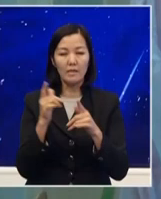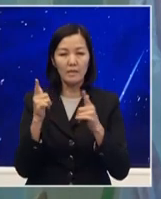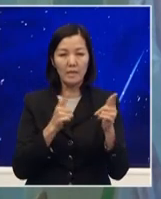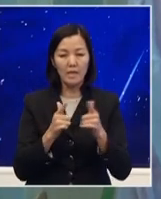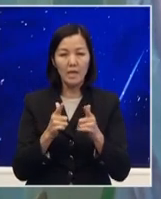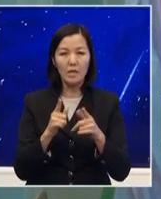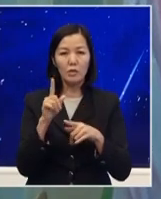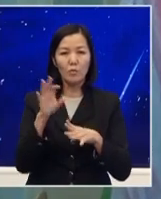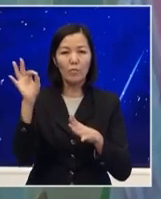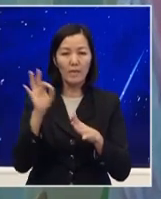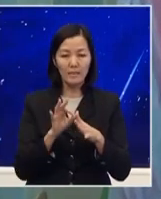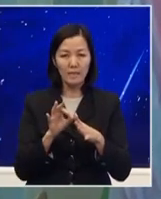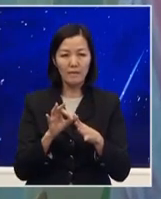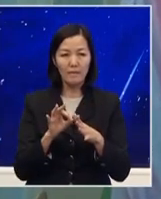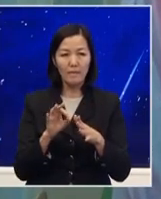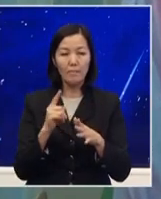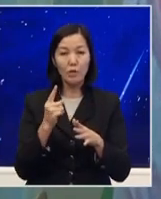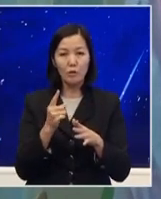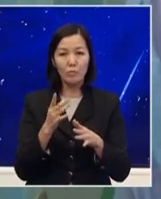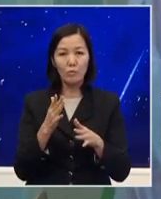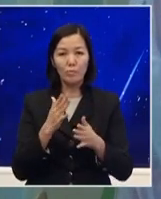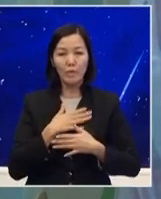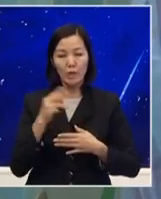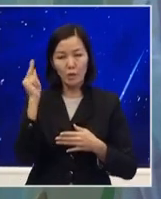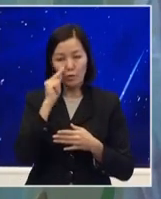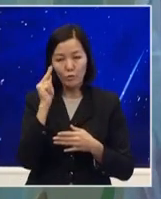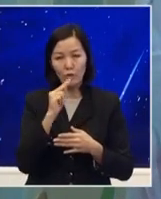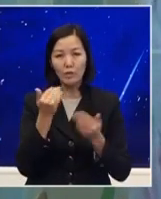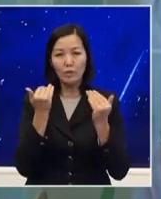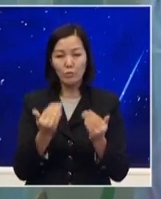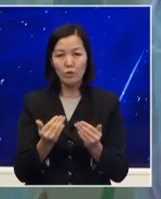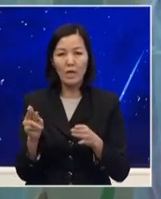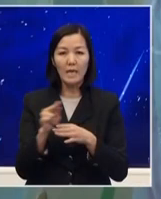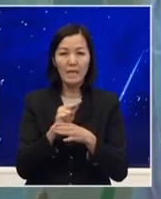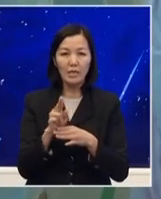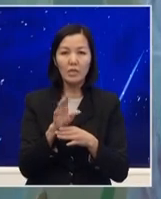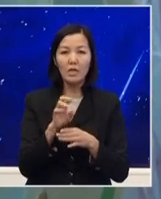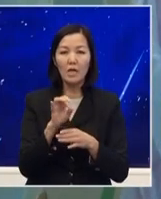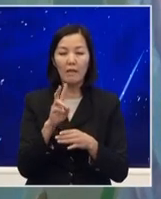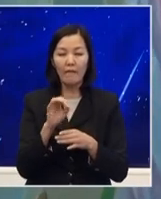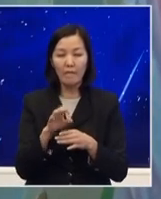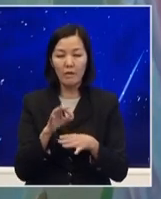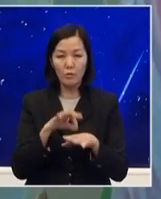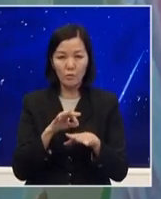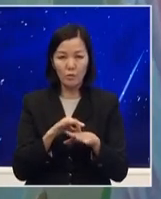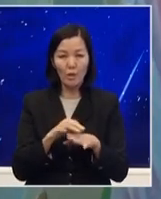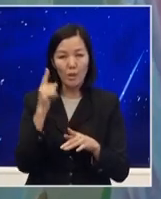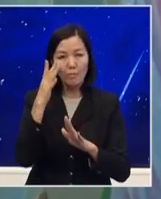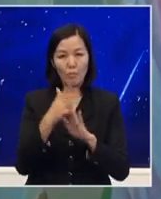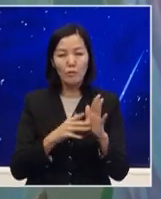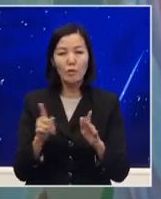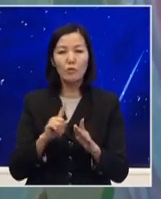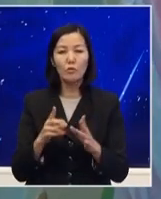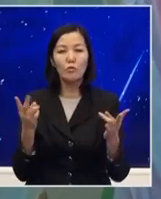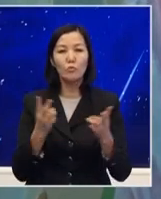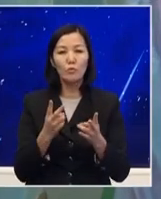стопроцентная. Почему? Потому что мы научились уже лечить коронавирус. И поняли, что необходимо,